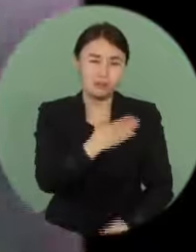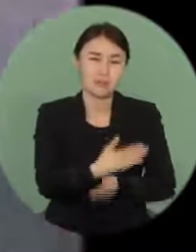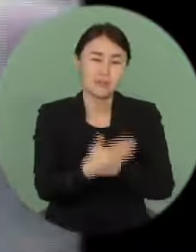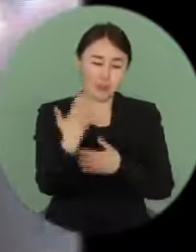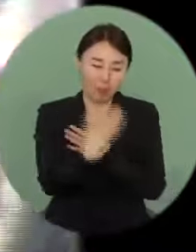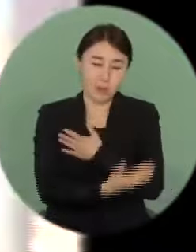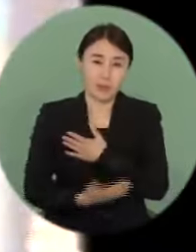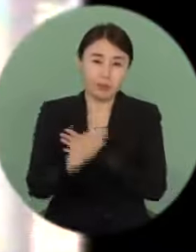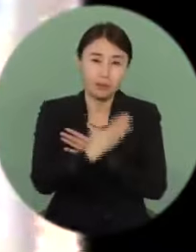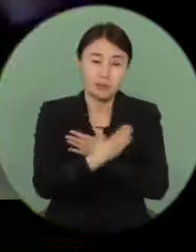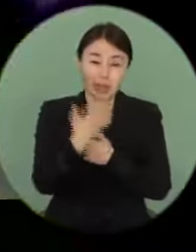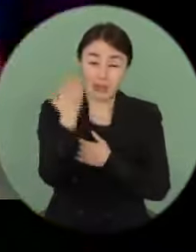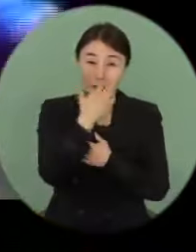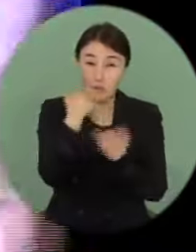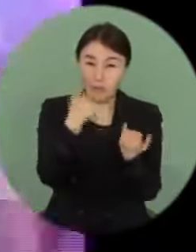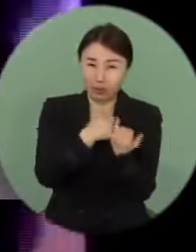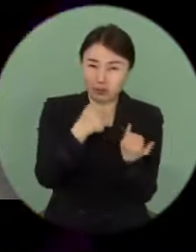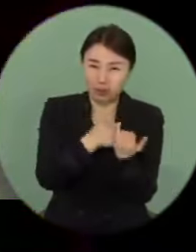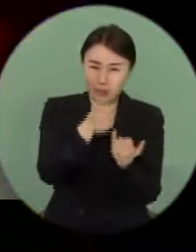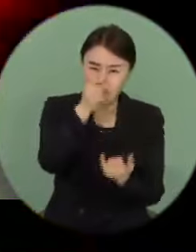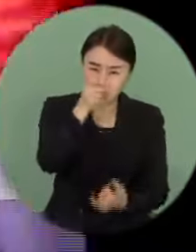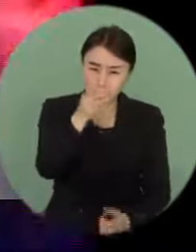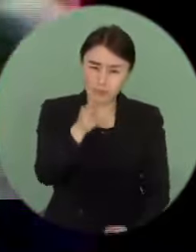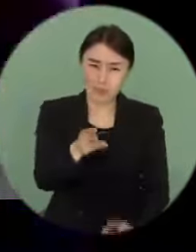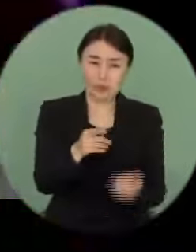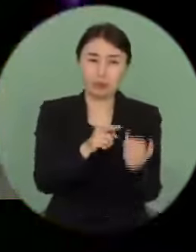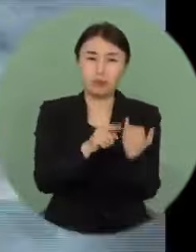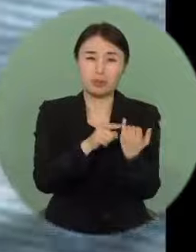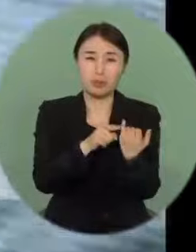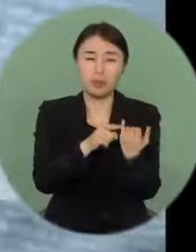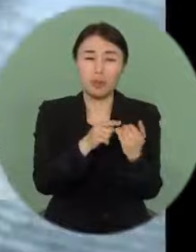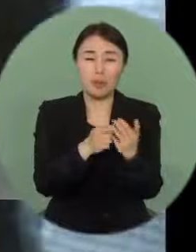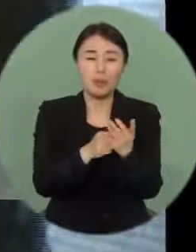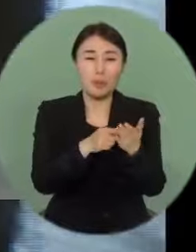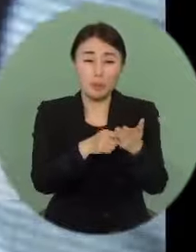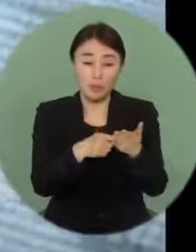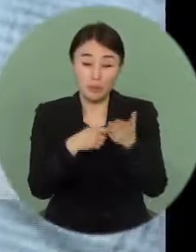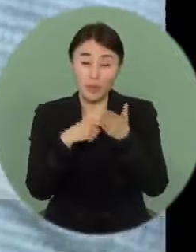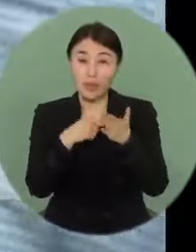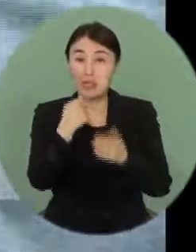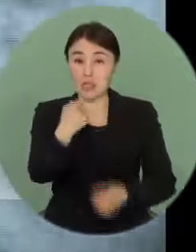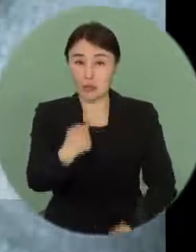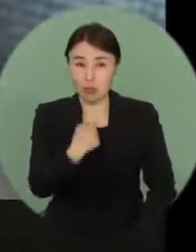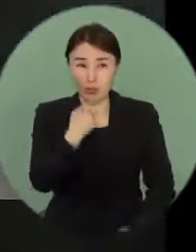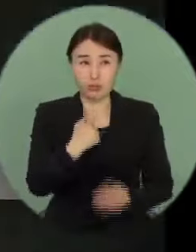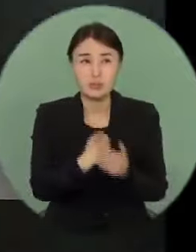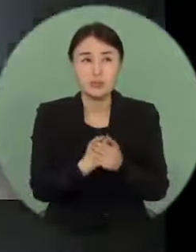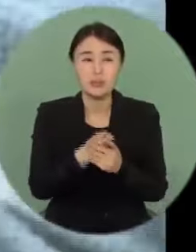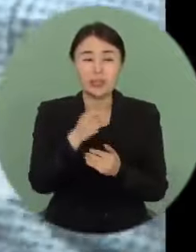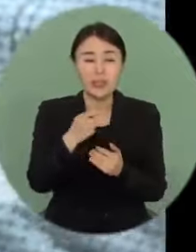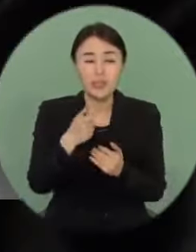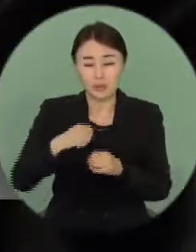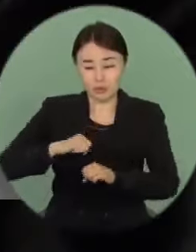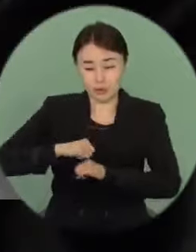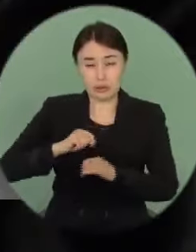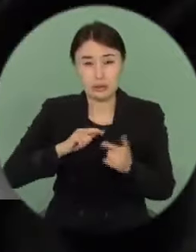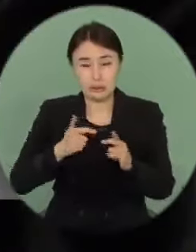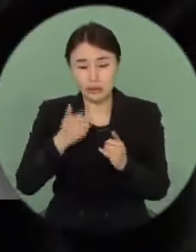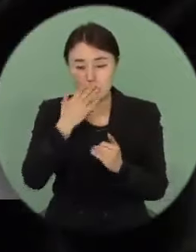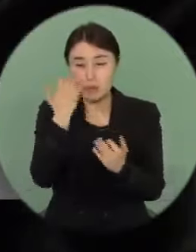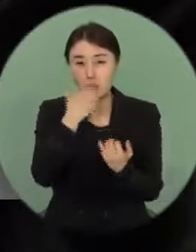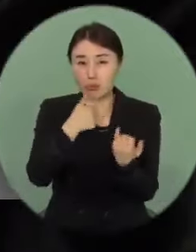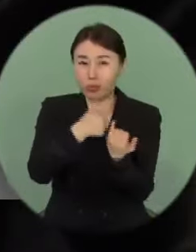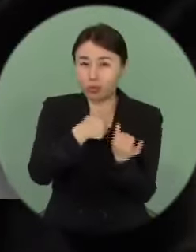사 을 당했다는 피해자들이 있따라 나오면서 518 진상규명 조사위원회는 군이 자행한 성폭력 사건의